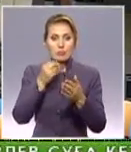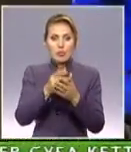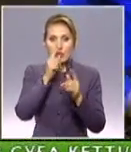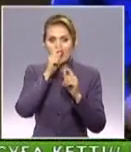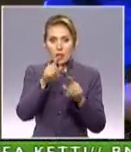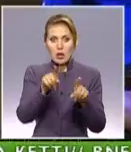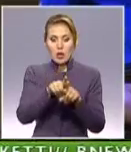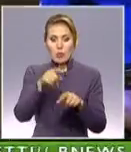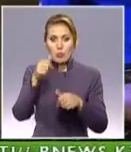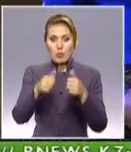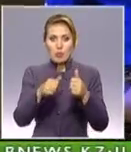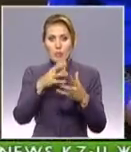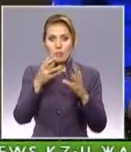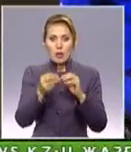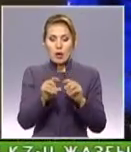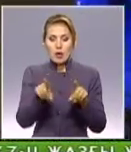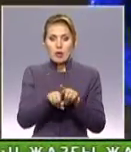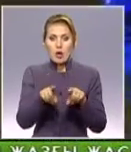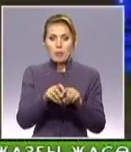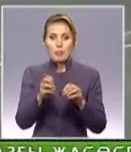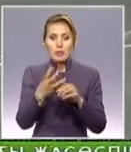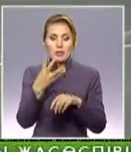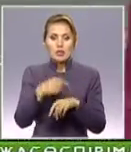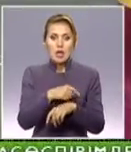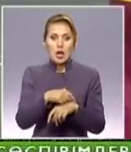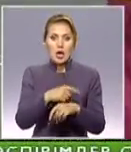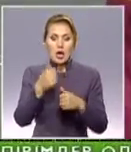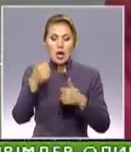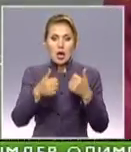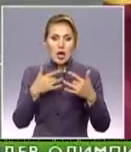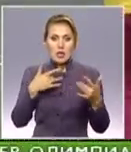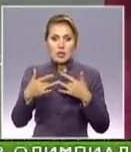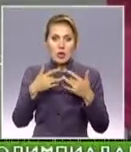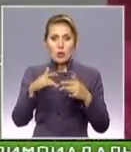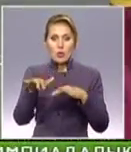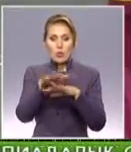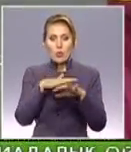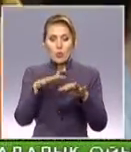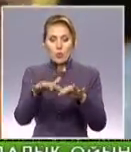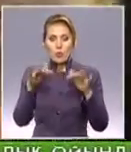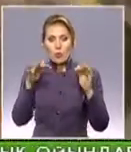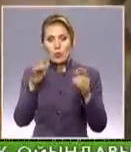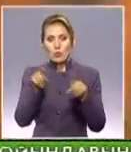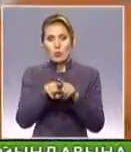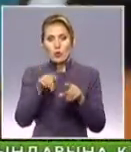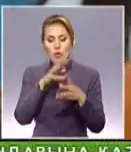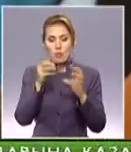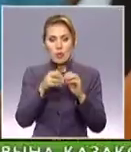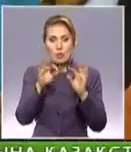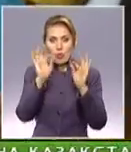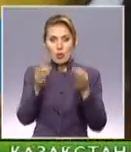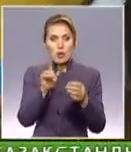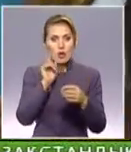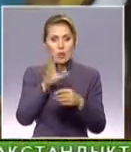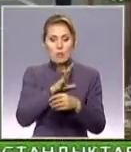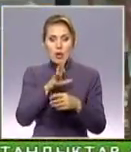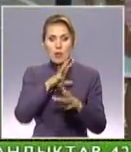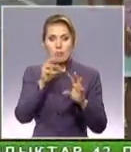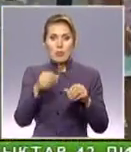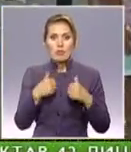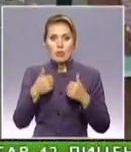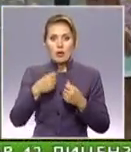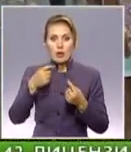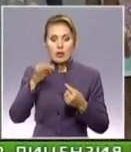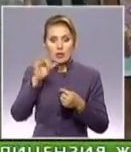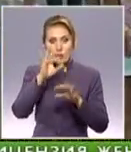сыйлық бәсекеге салынбайды. Десе де бірнеше сағатқа созылған концерттің көрермендері де көп болды. Өнерпаздар жас болса да бас болуға